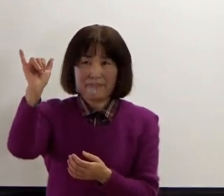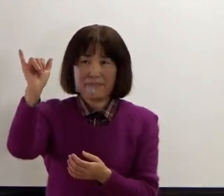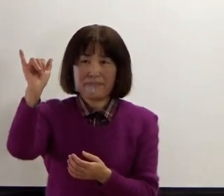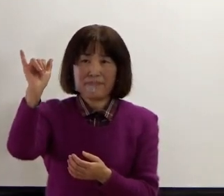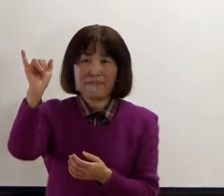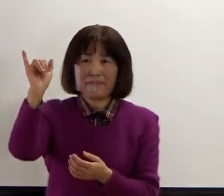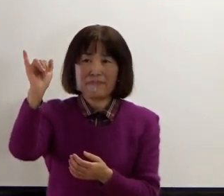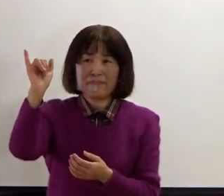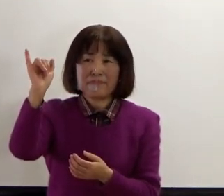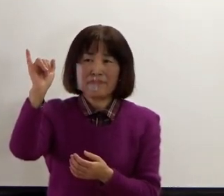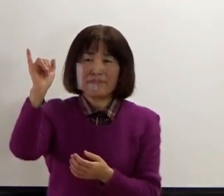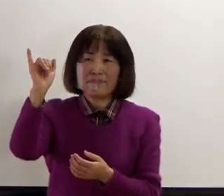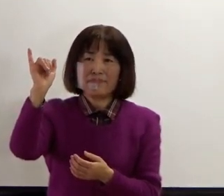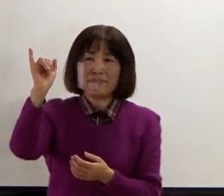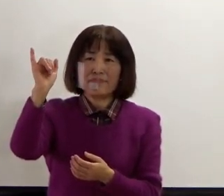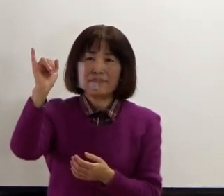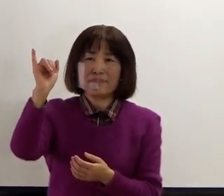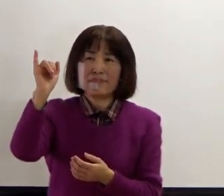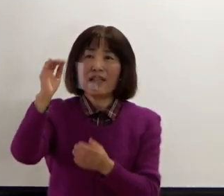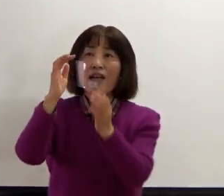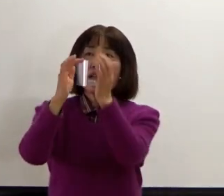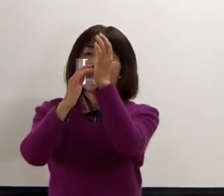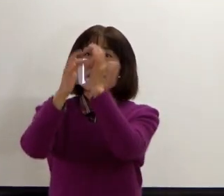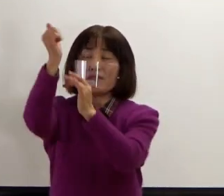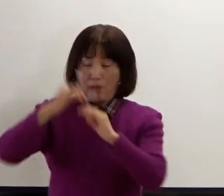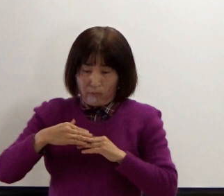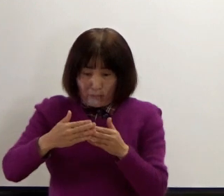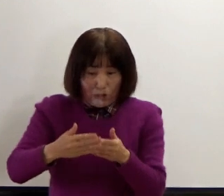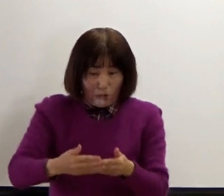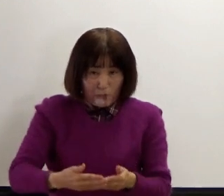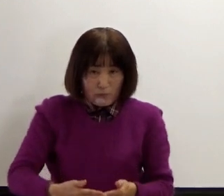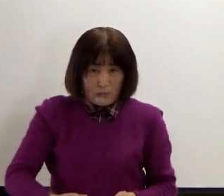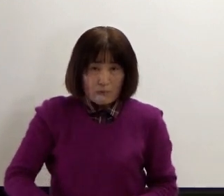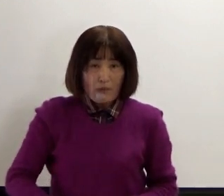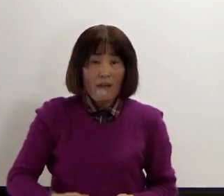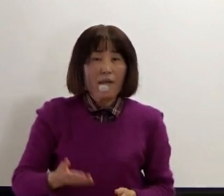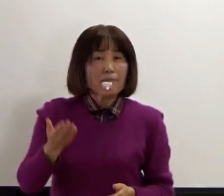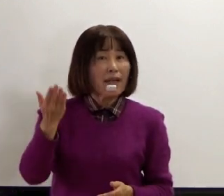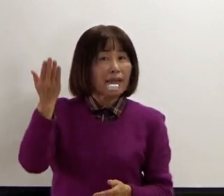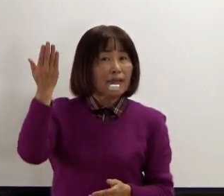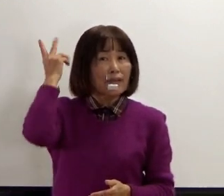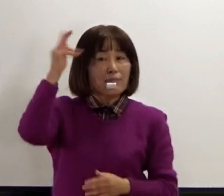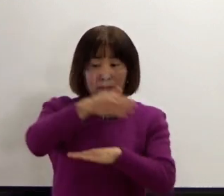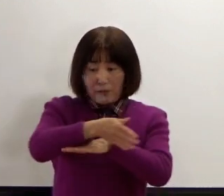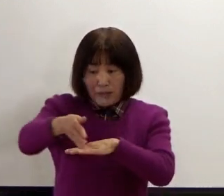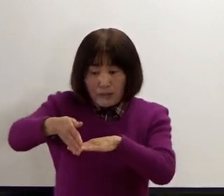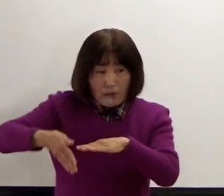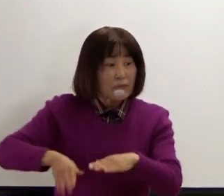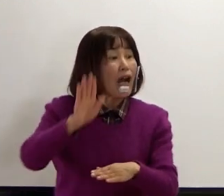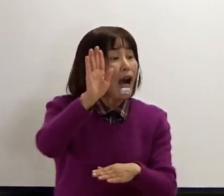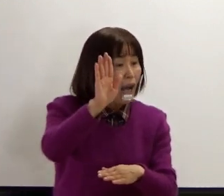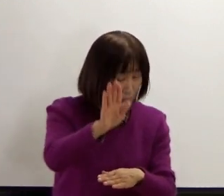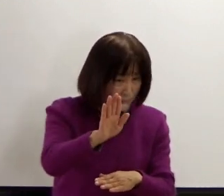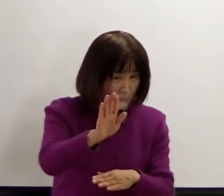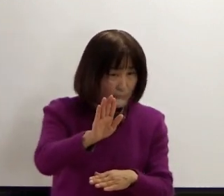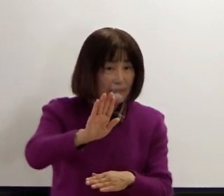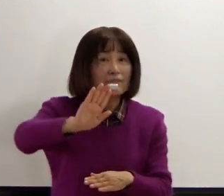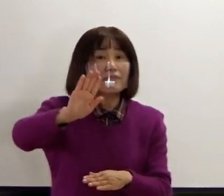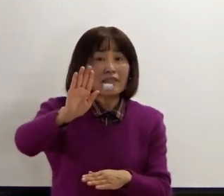がそのイエス様を身ごもるということはもともと神様の計画にあるわけですけども、でもそのマリアを